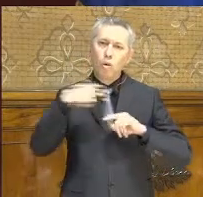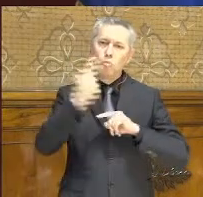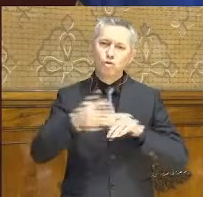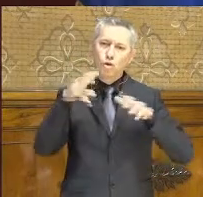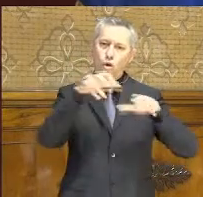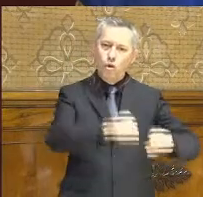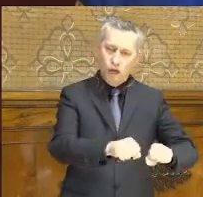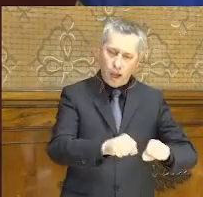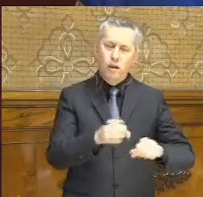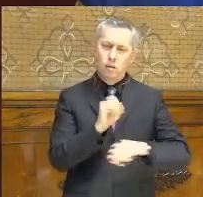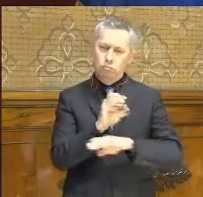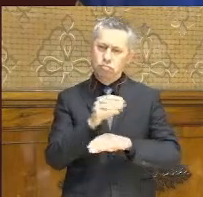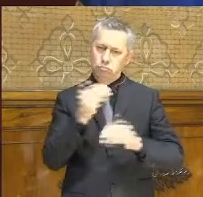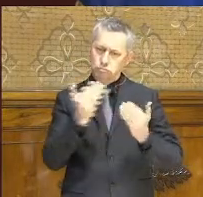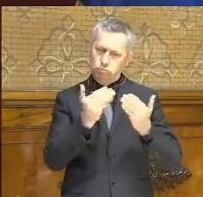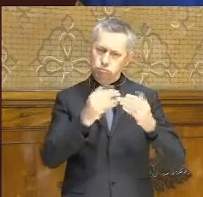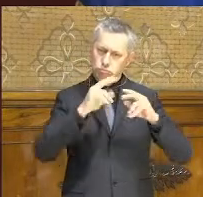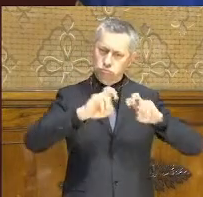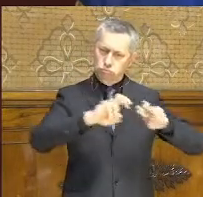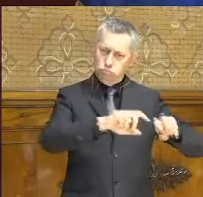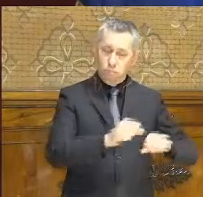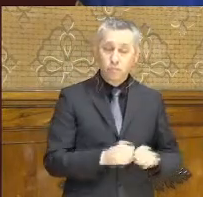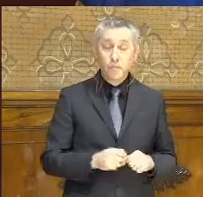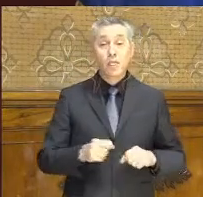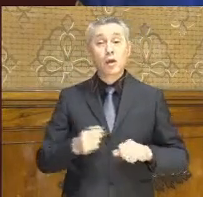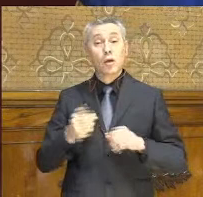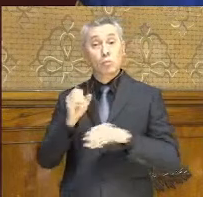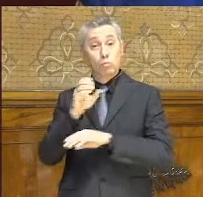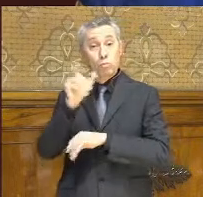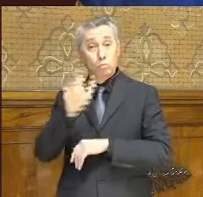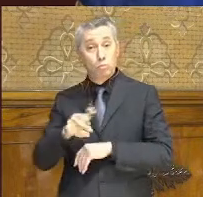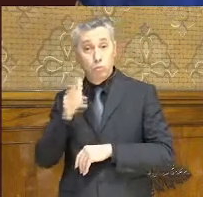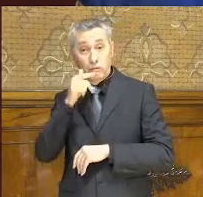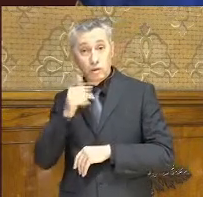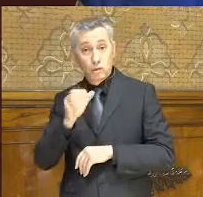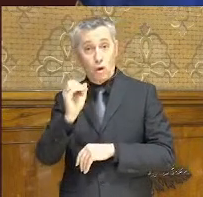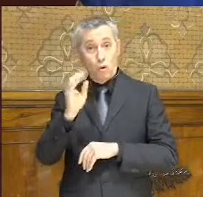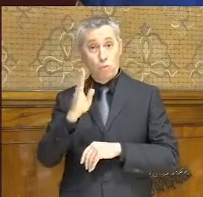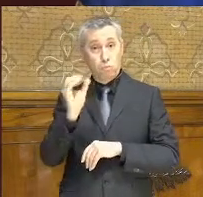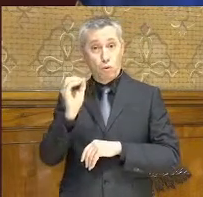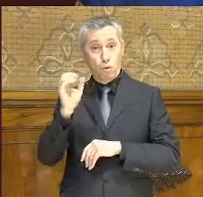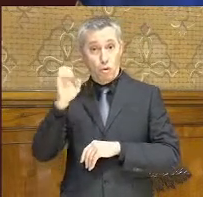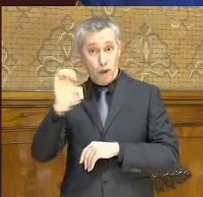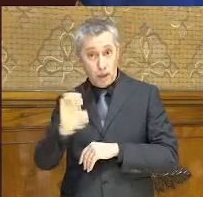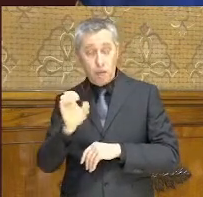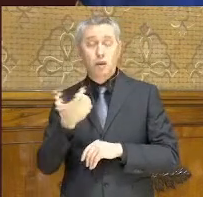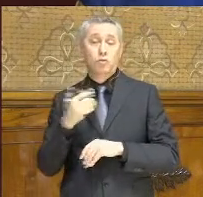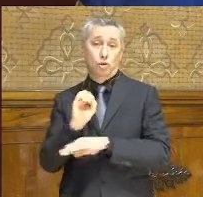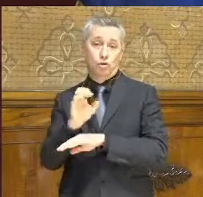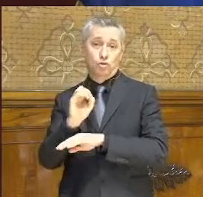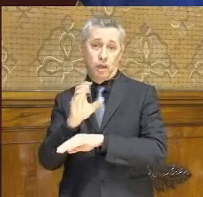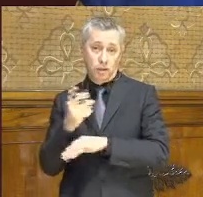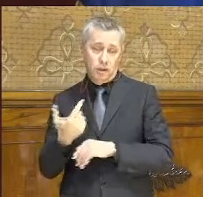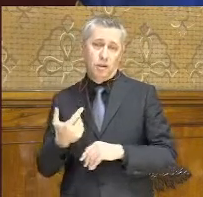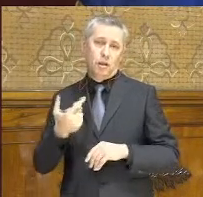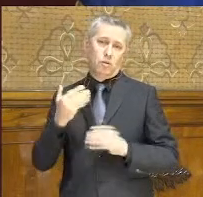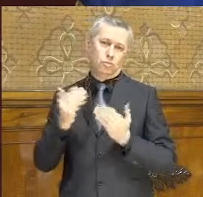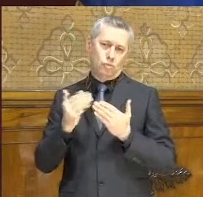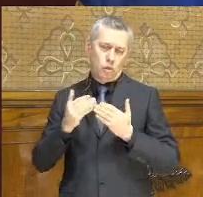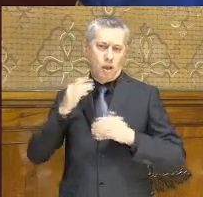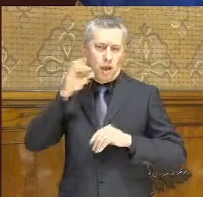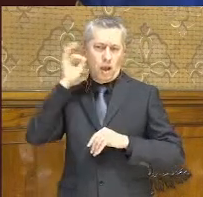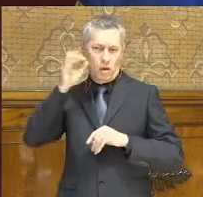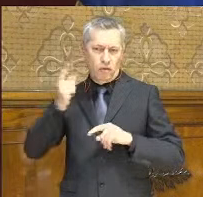È oggi il nostro ospite che è la collega professoressa Annalisa Oboe, docente di letteratura anglofona, studi postcoloniali